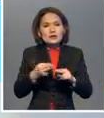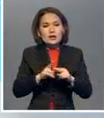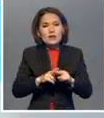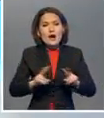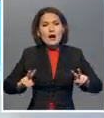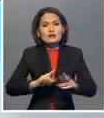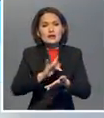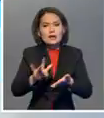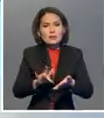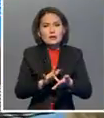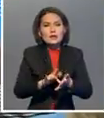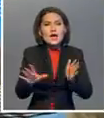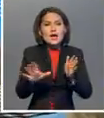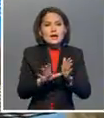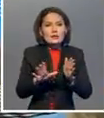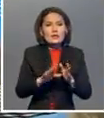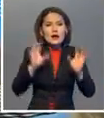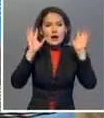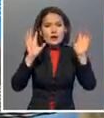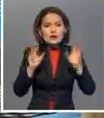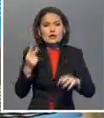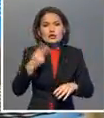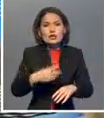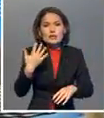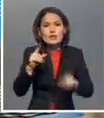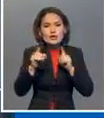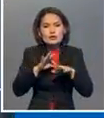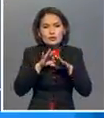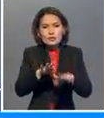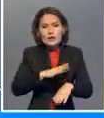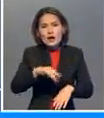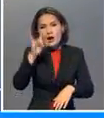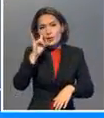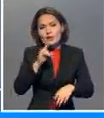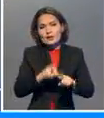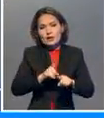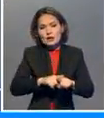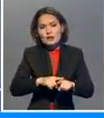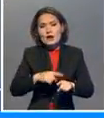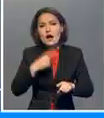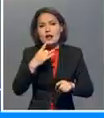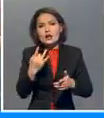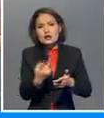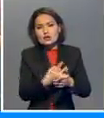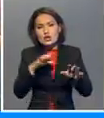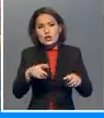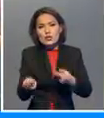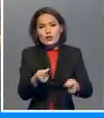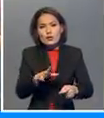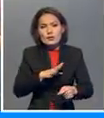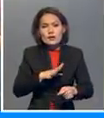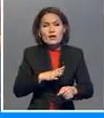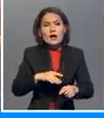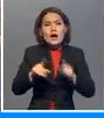өткен аптада Астанада энергетикалық хартия конференциясының 25-ші сессиясы өткен еді. Қазақстан бұл жиынға алғаш рет төрағалық етті.